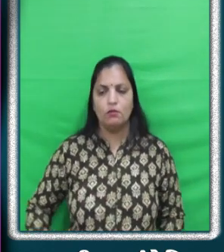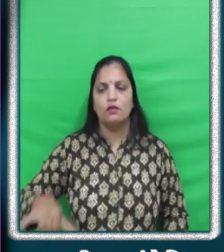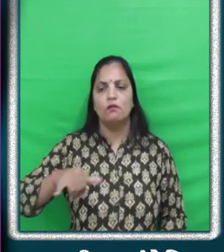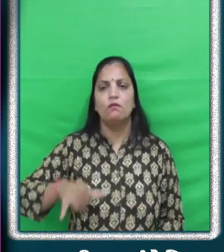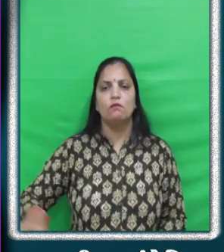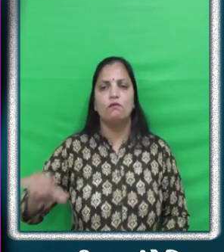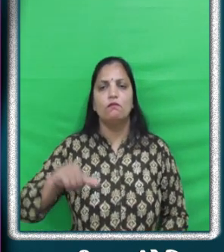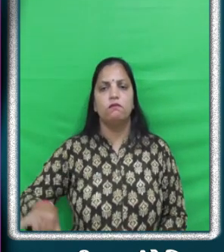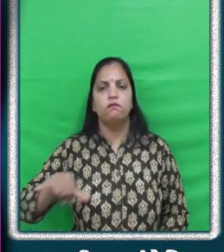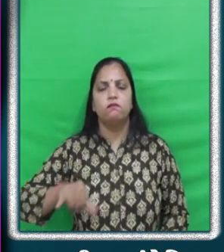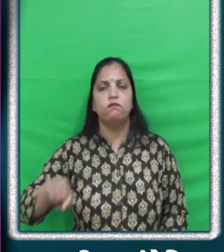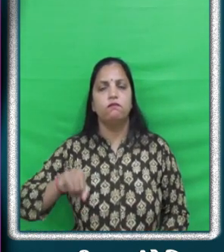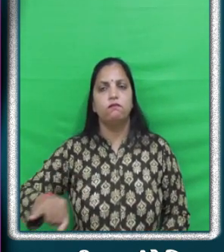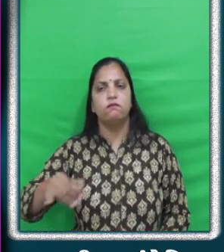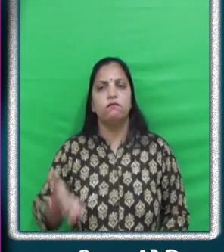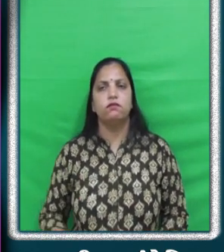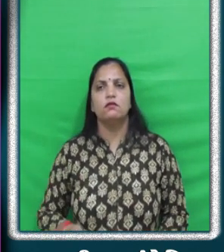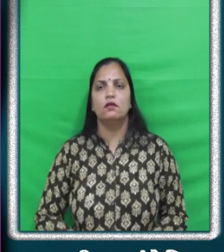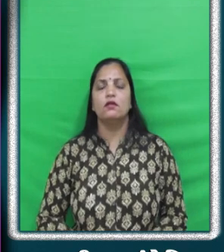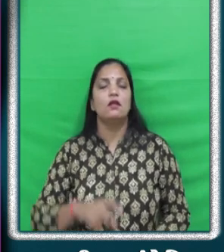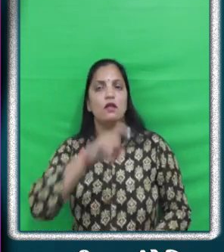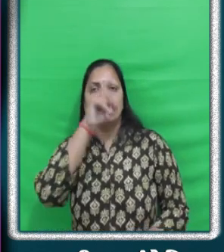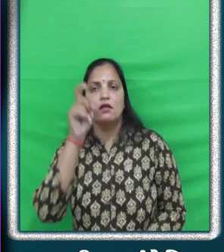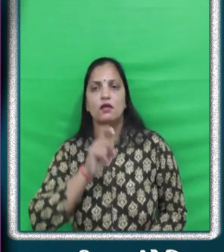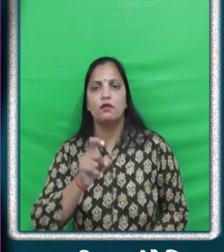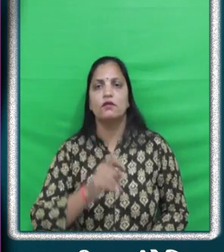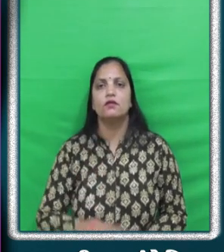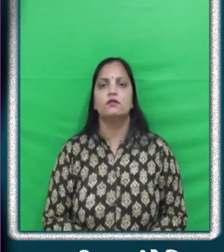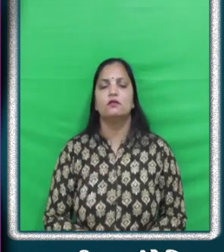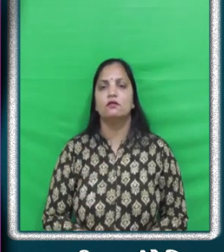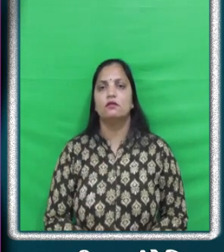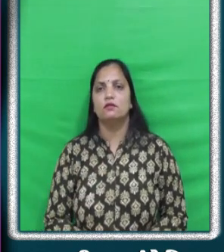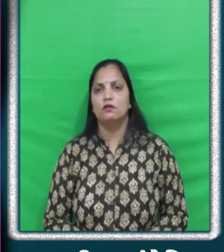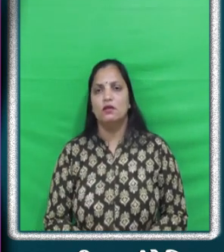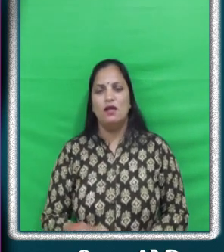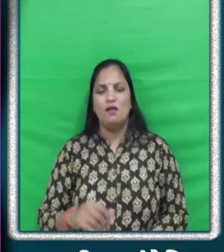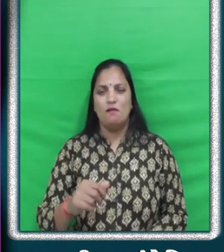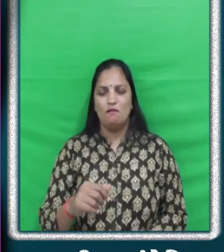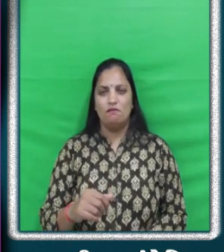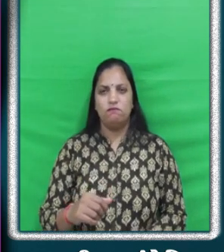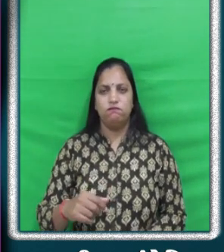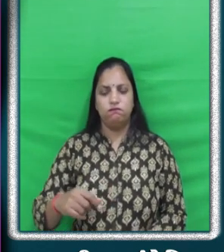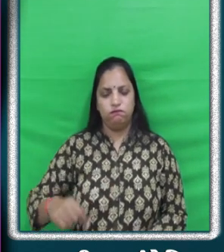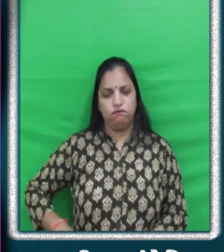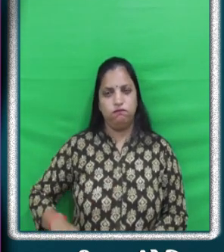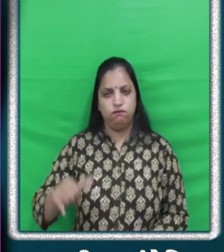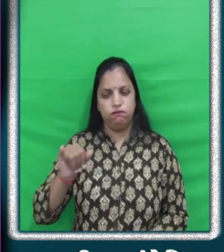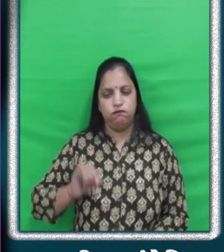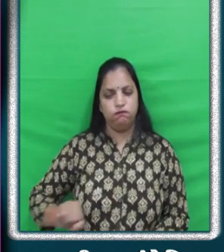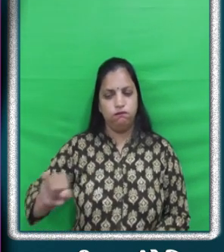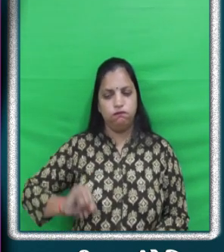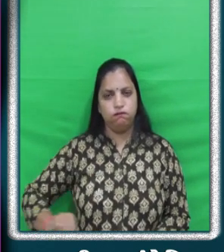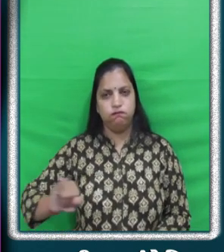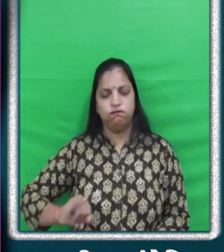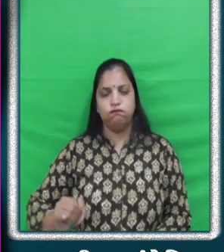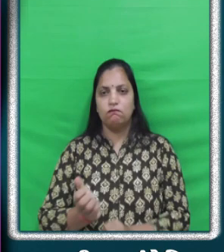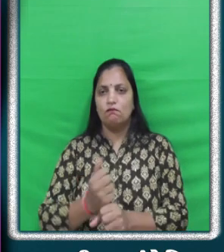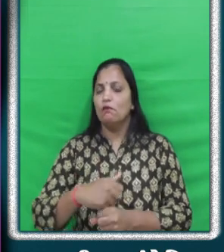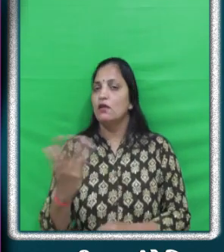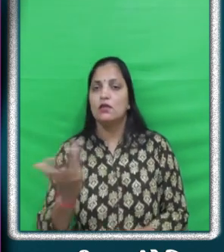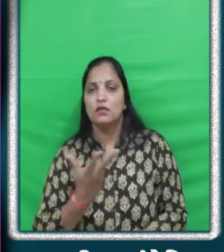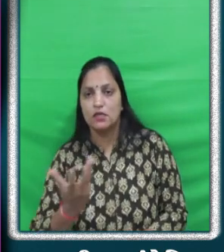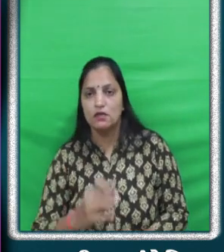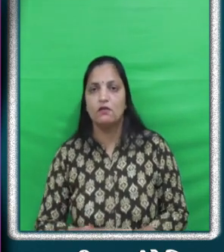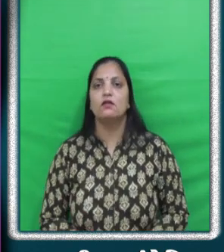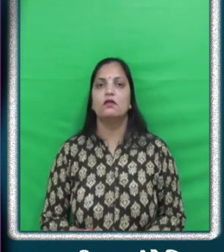છે, નિકાલ થાય છે. હવે પ્રશ્ન થાય કે મૂત્રનું કેવી રીતે નિર્માણ થાય છે, મૂત્ર કેવી રીતે